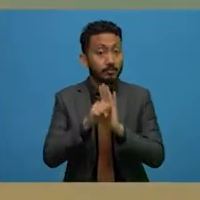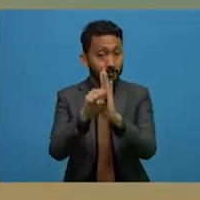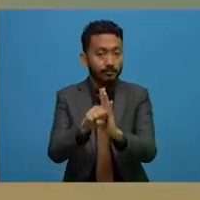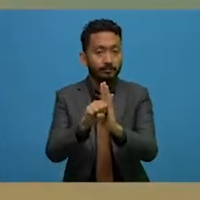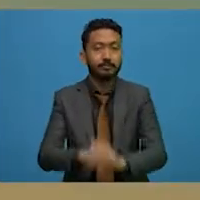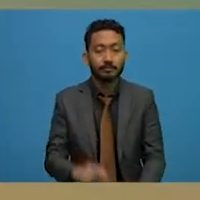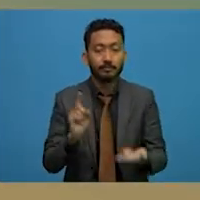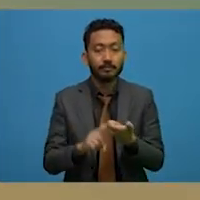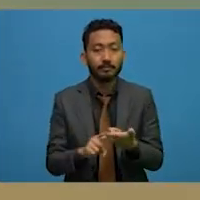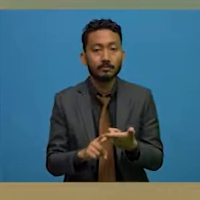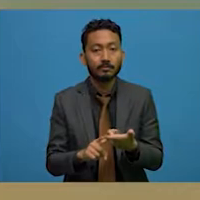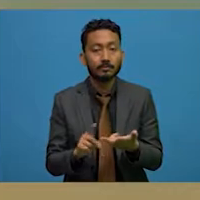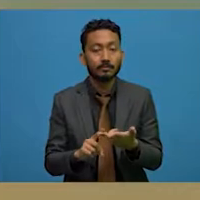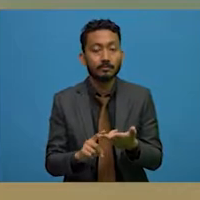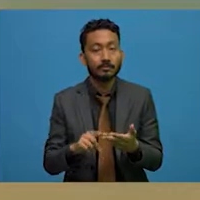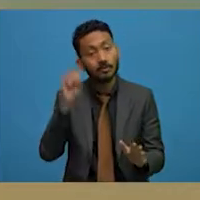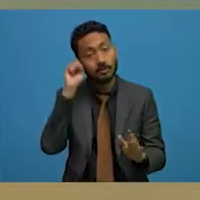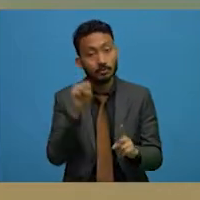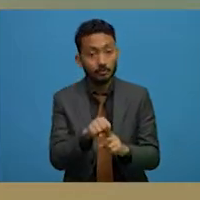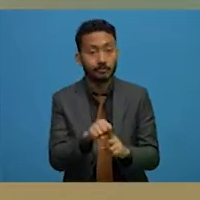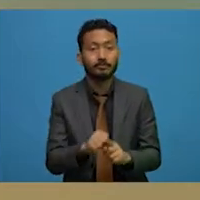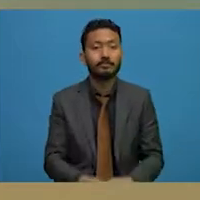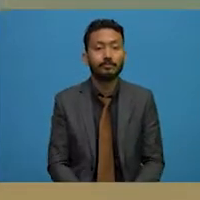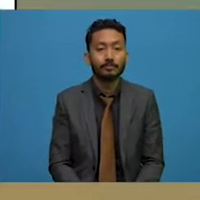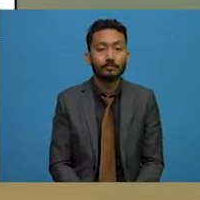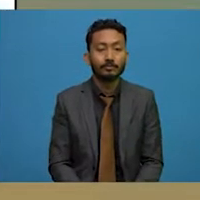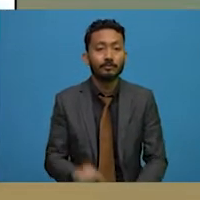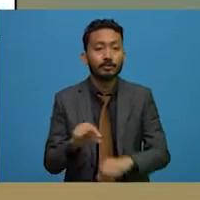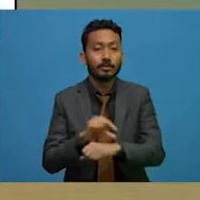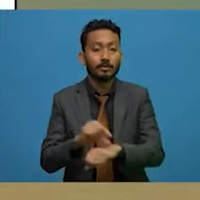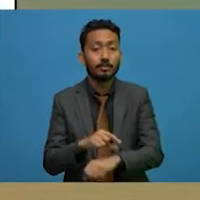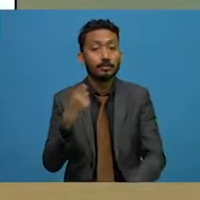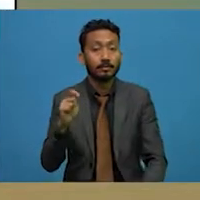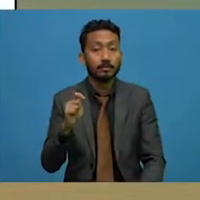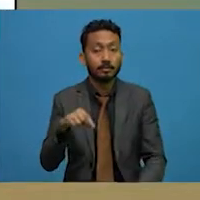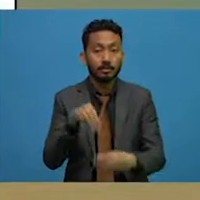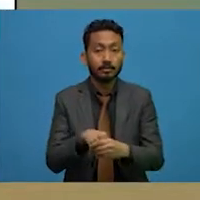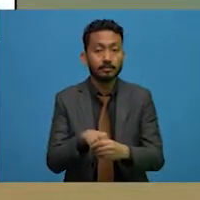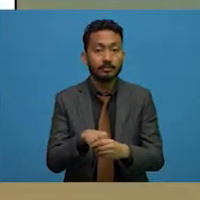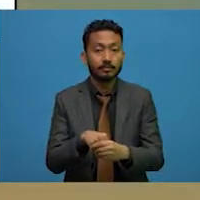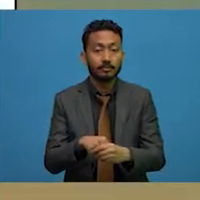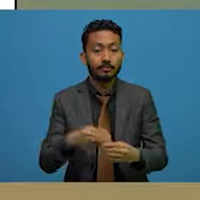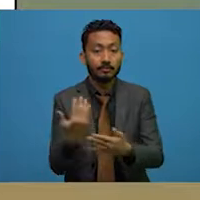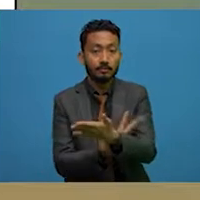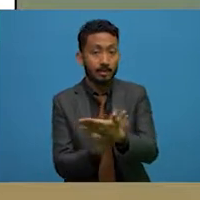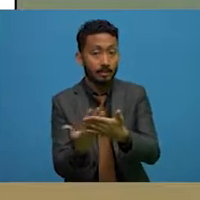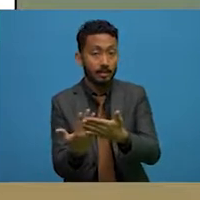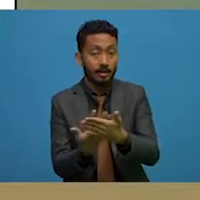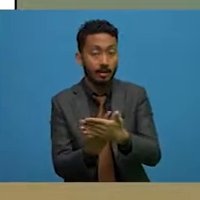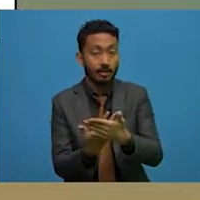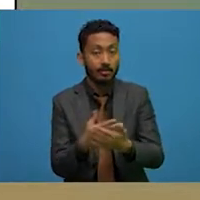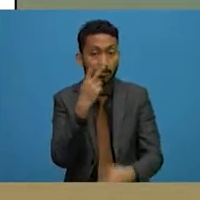Seterusnya, sasaran atau khalayak. Penggunaan teks dalam persembahan multimedia juga mengambil